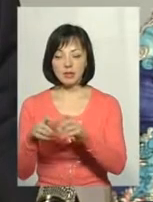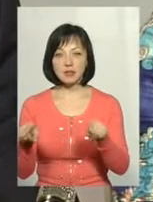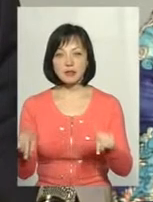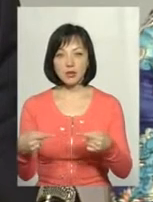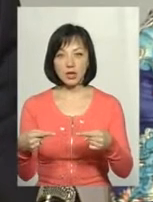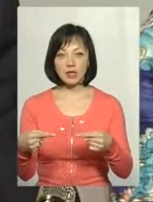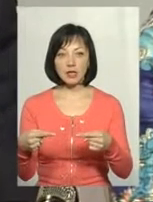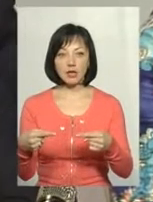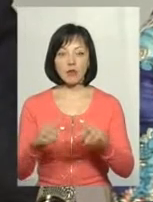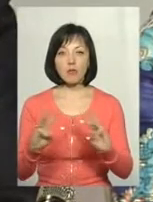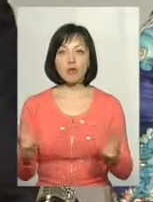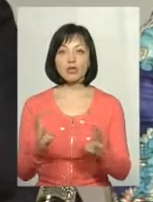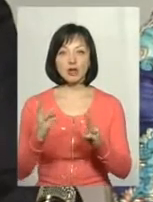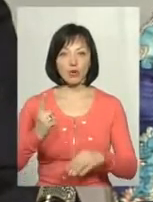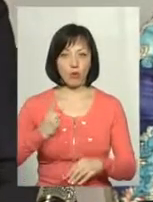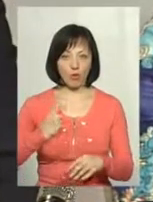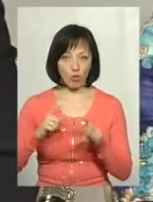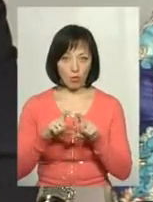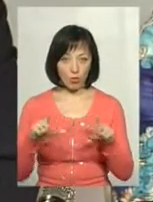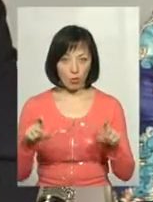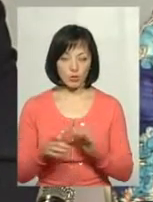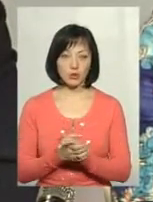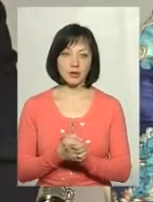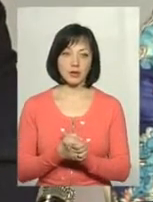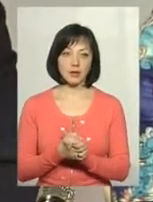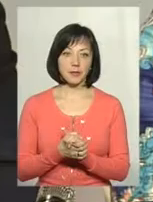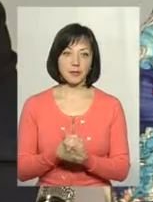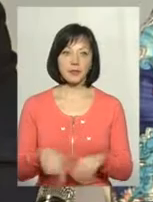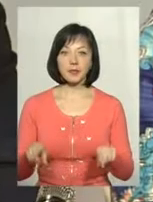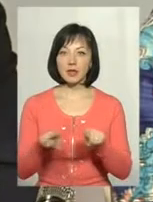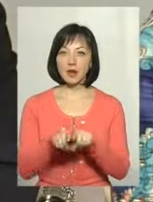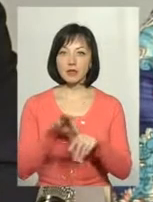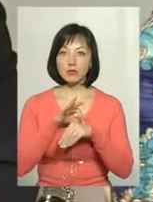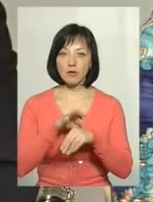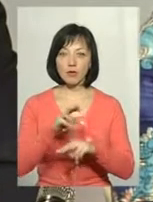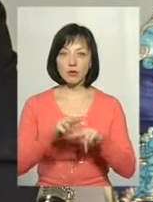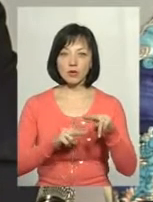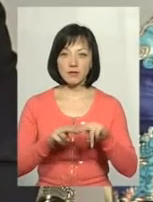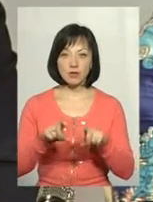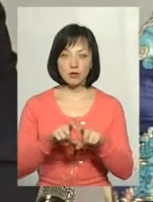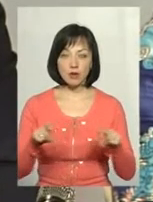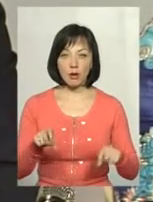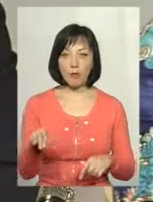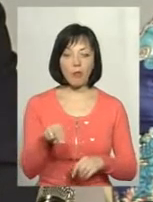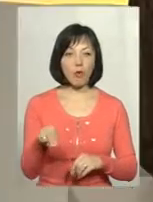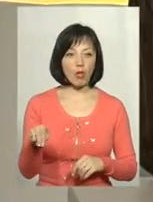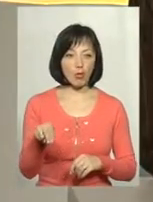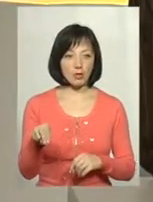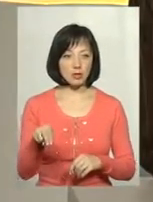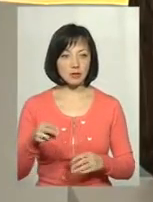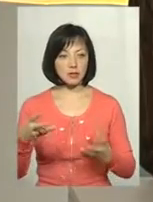створили підрозділи пожежної охорони. Також проводилося будівництво школи в Полонській міській